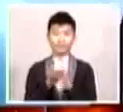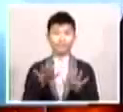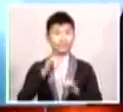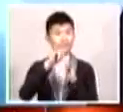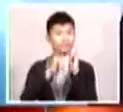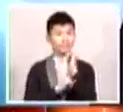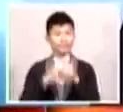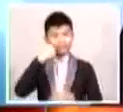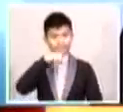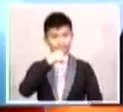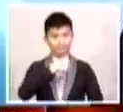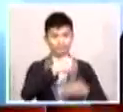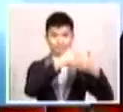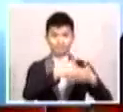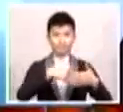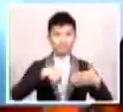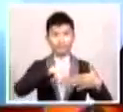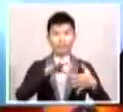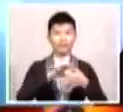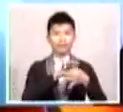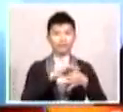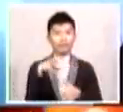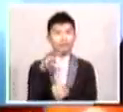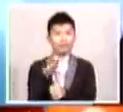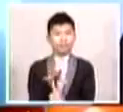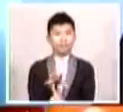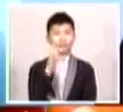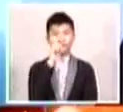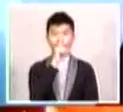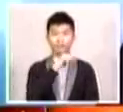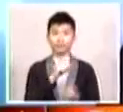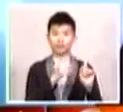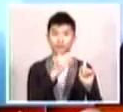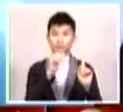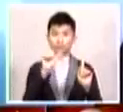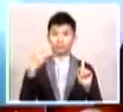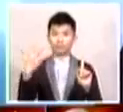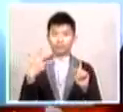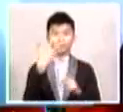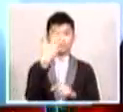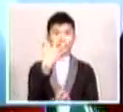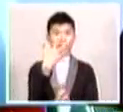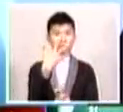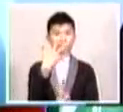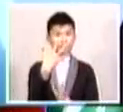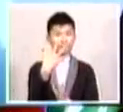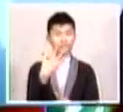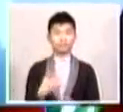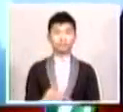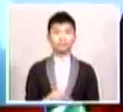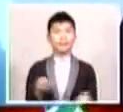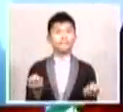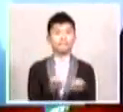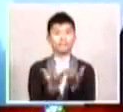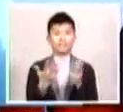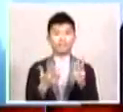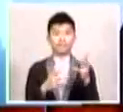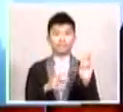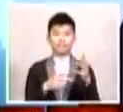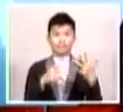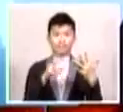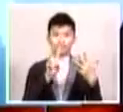直被两岸关系困扰和压迫。1958年的8月23日，台海发生823炮